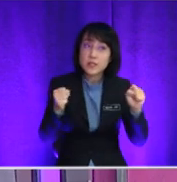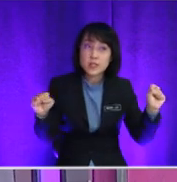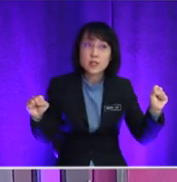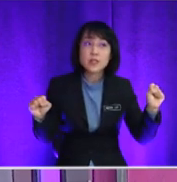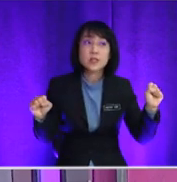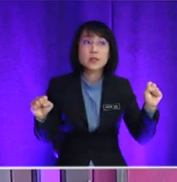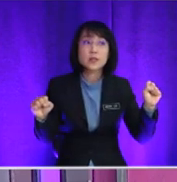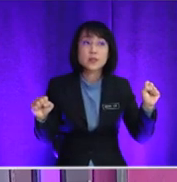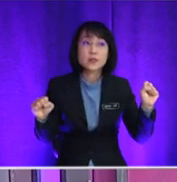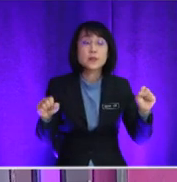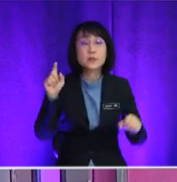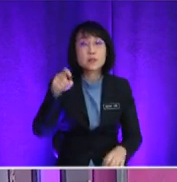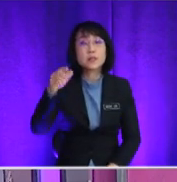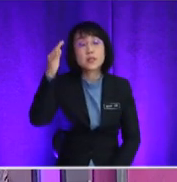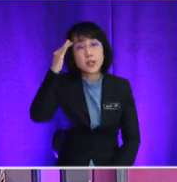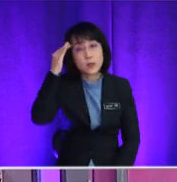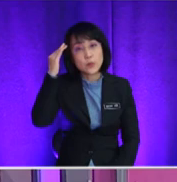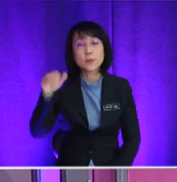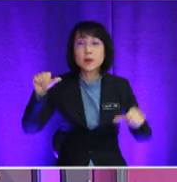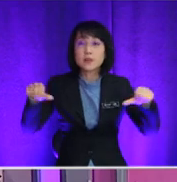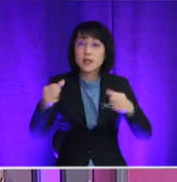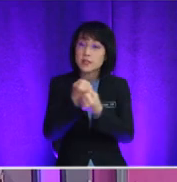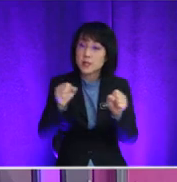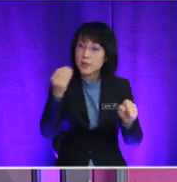penolong di kena tahu oke